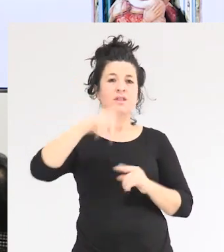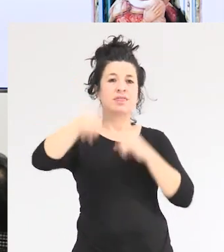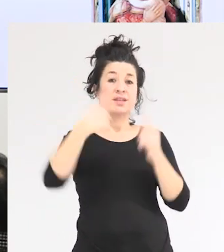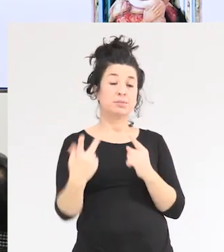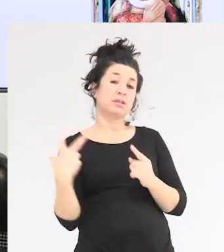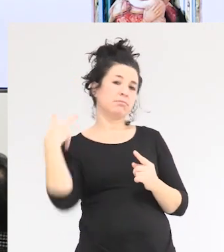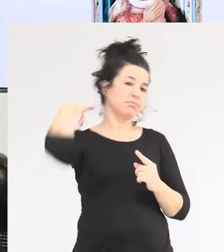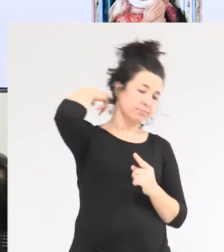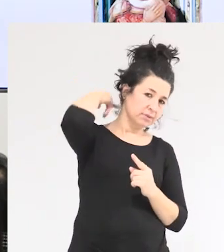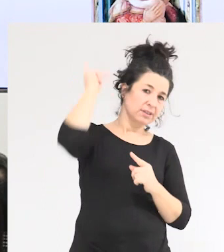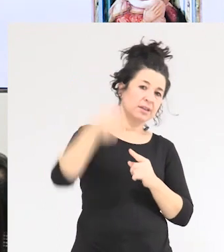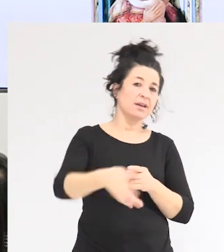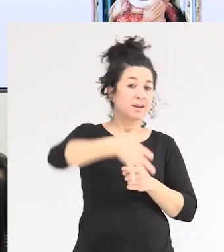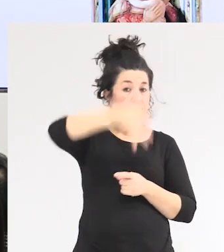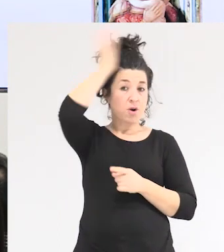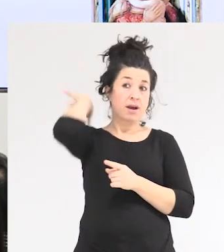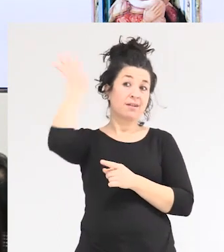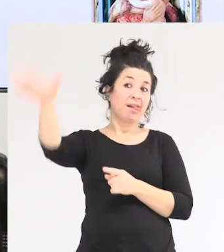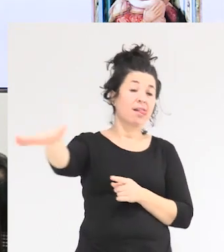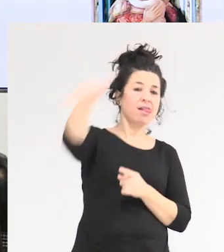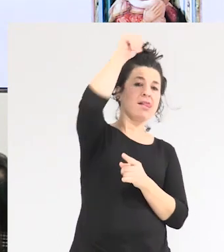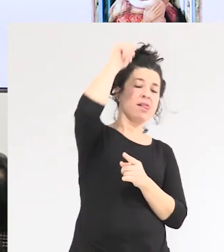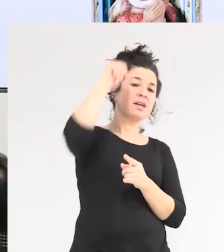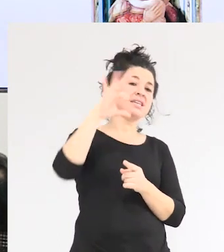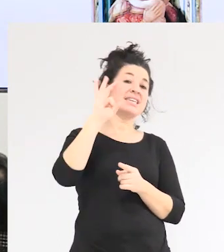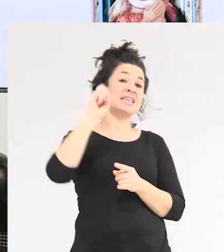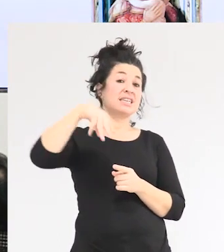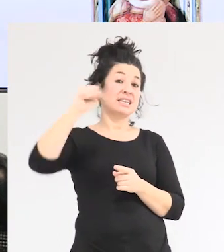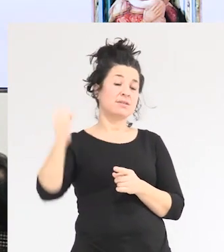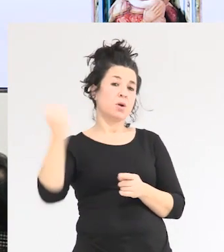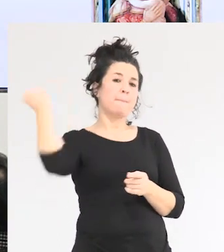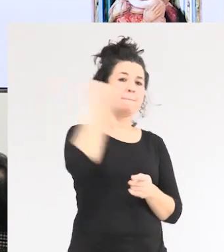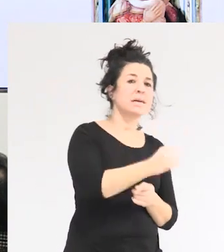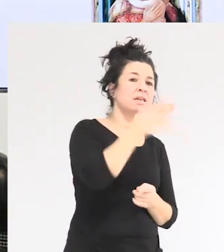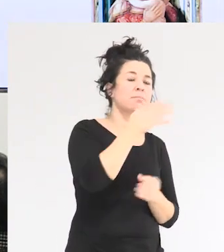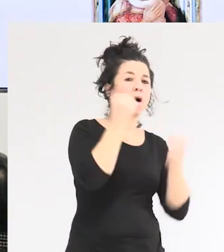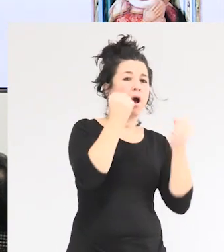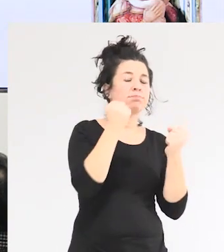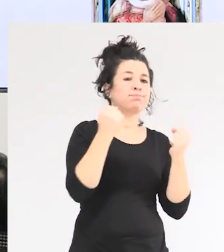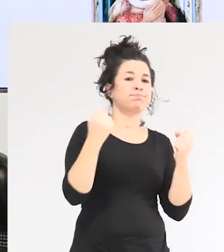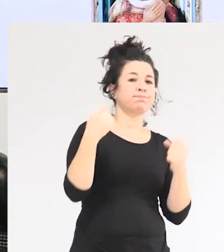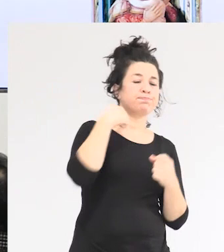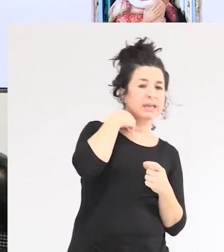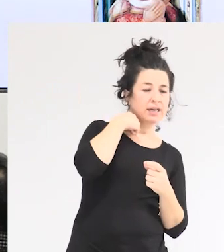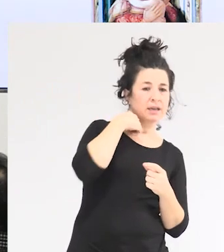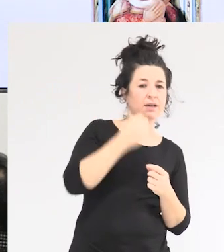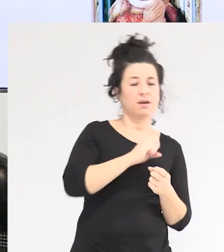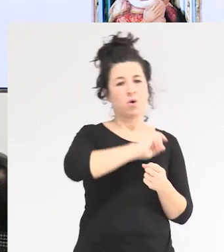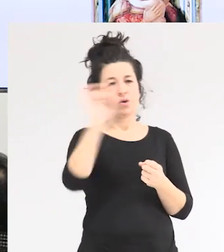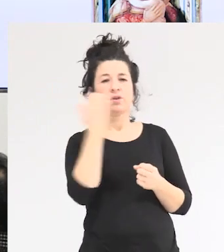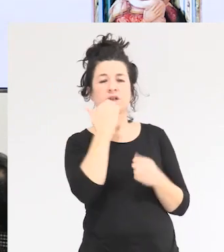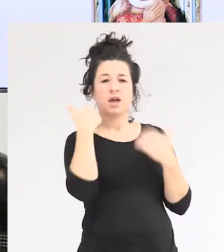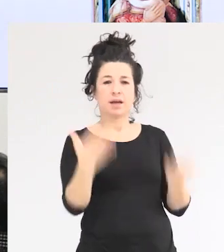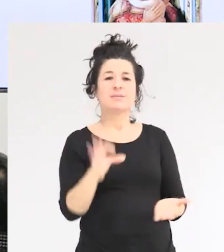die eta Sanson akabatzen dute bere indarra ere amaitu delako, bai? Eta bueno, badaude horreste batzuk,